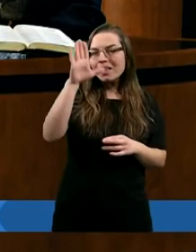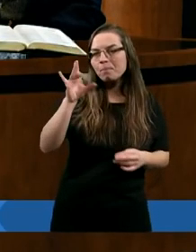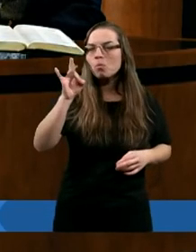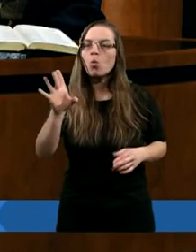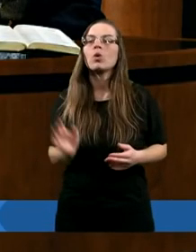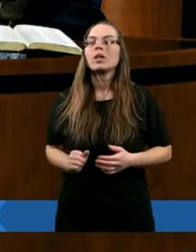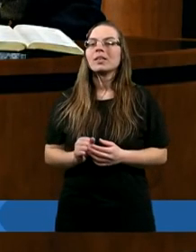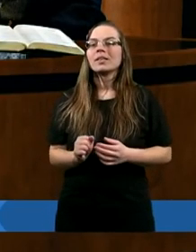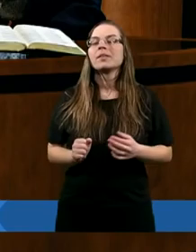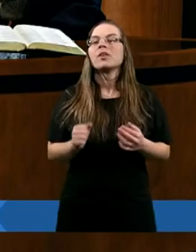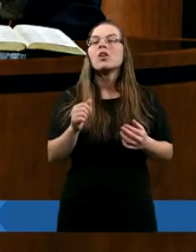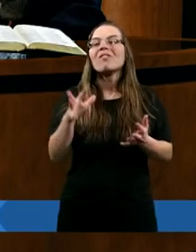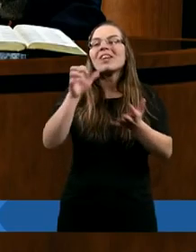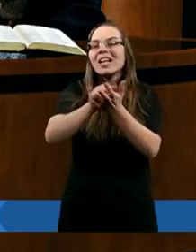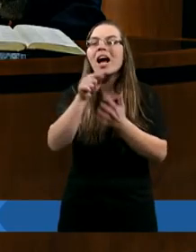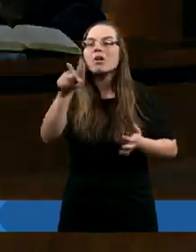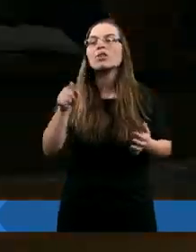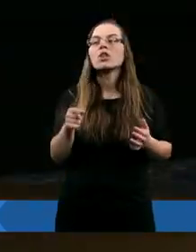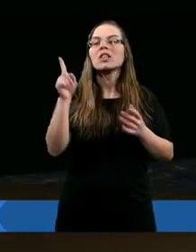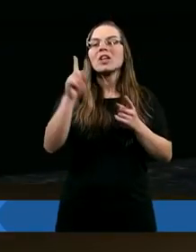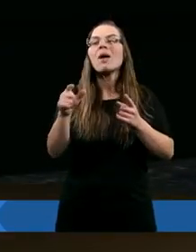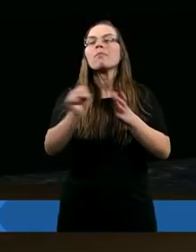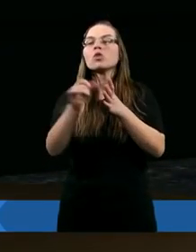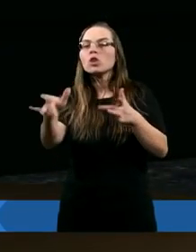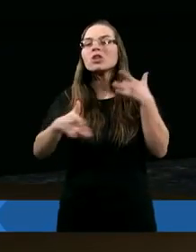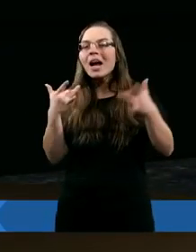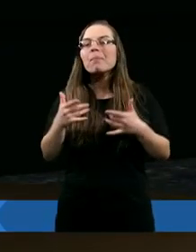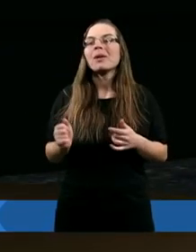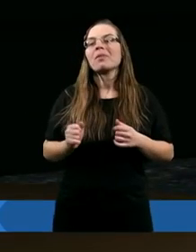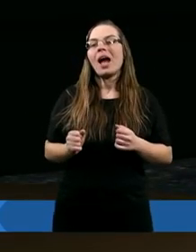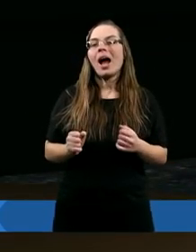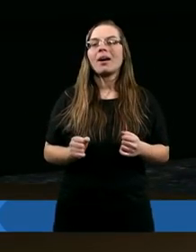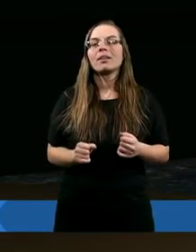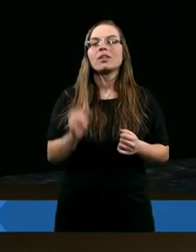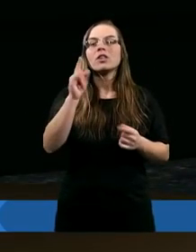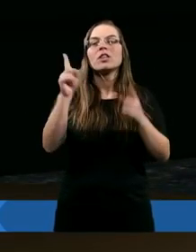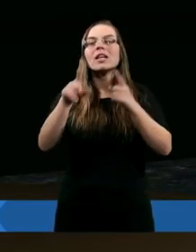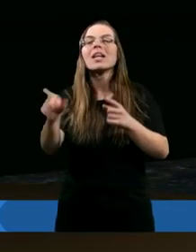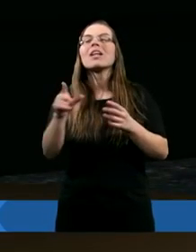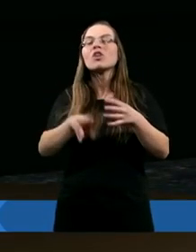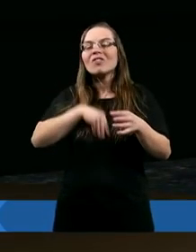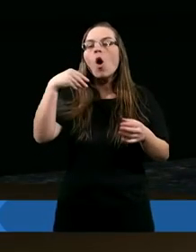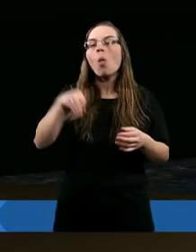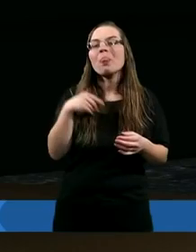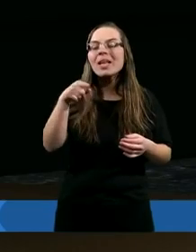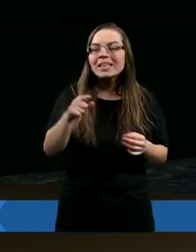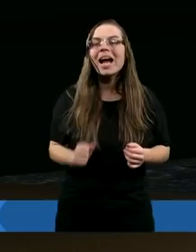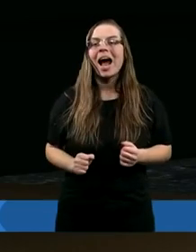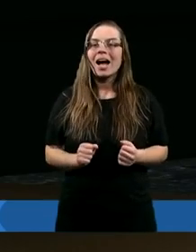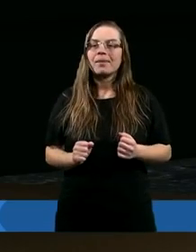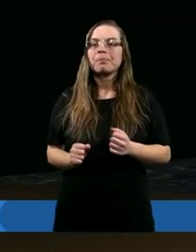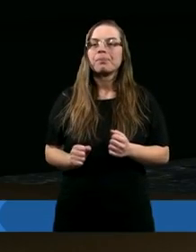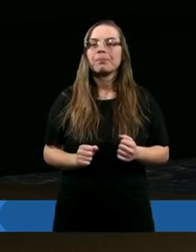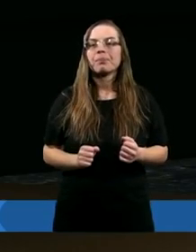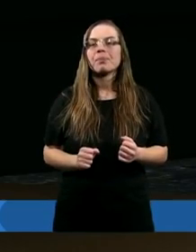powiedział, że izraelici mają budować świątynię, to zbudujcie świątynię, bym zamieszkał pośród was.